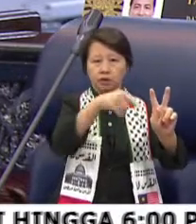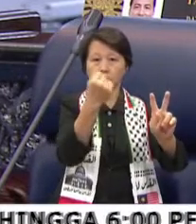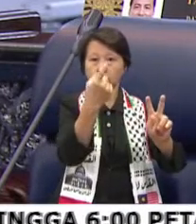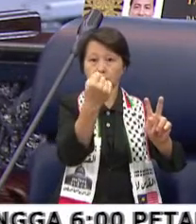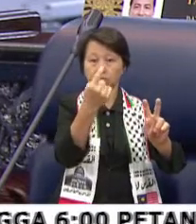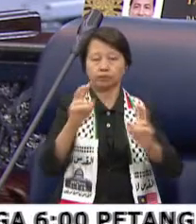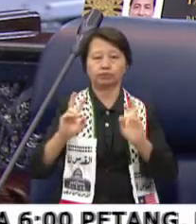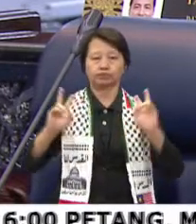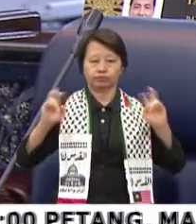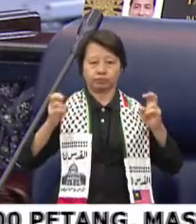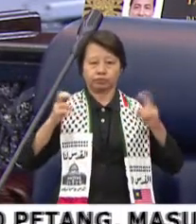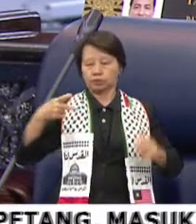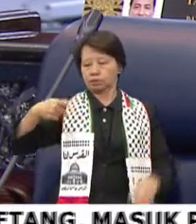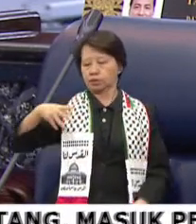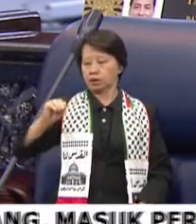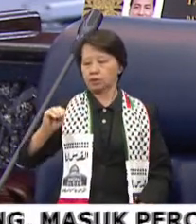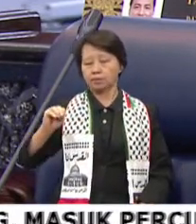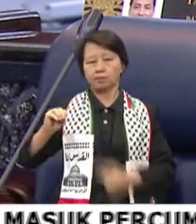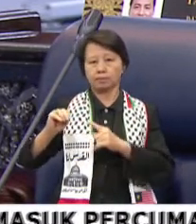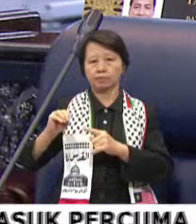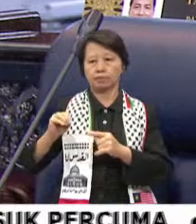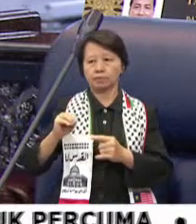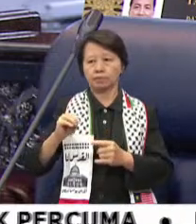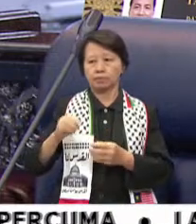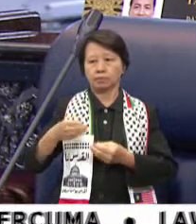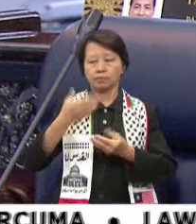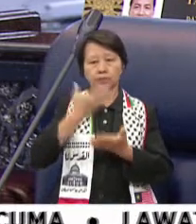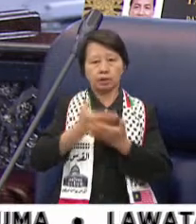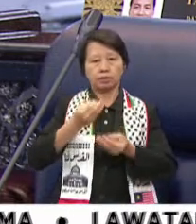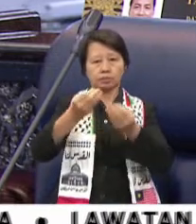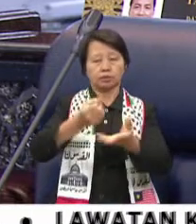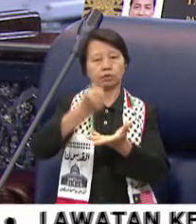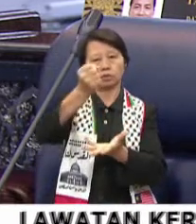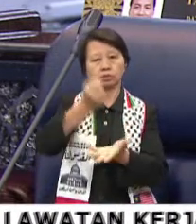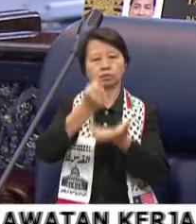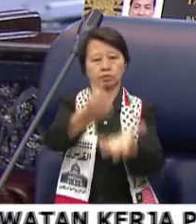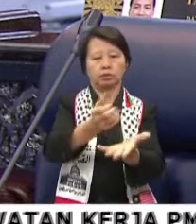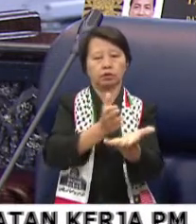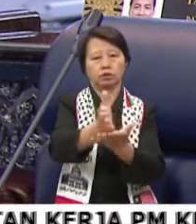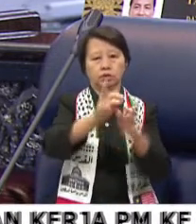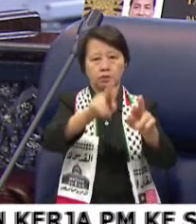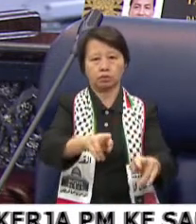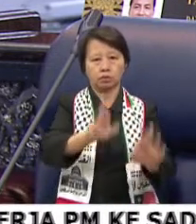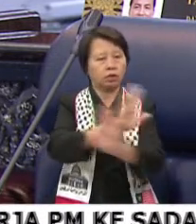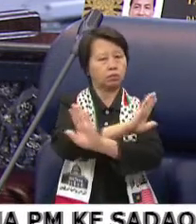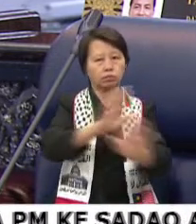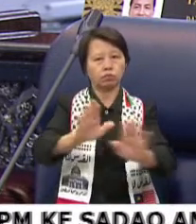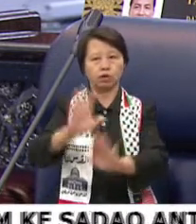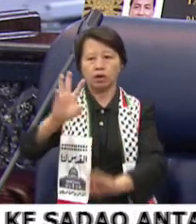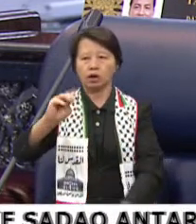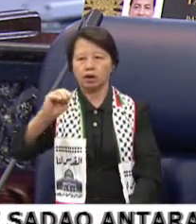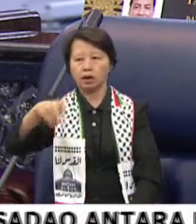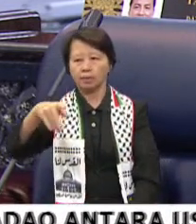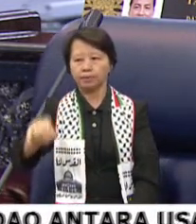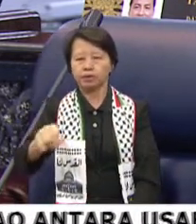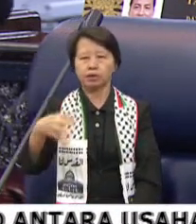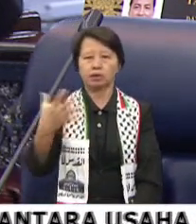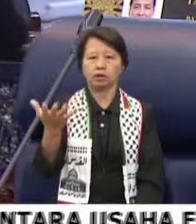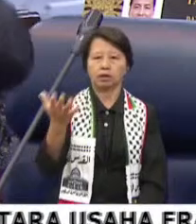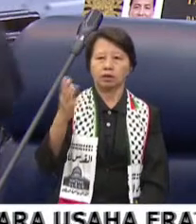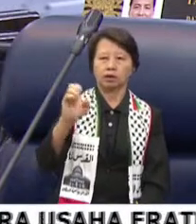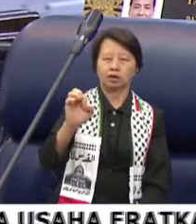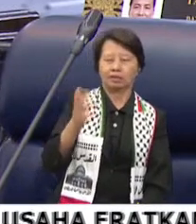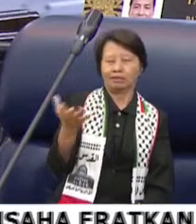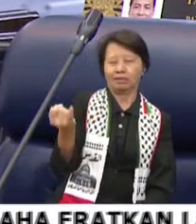yang bertajuk PM baik beri peruntukan terus kepada rakyat bukan melalu MP cerca